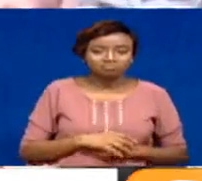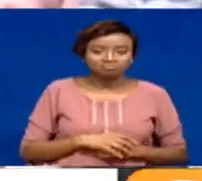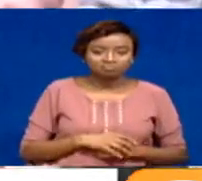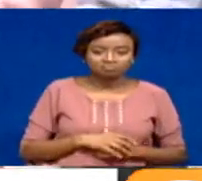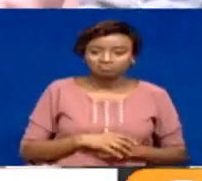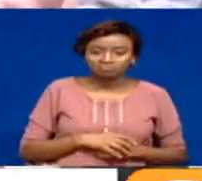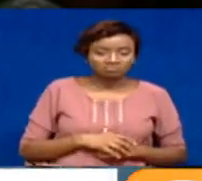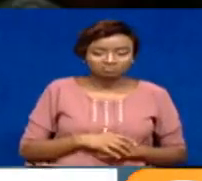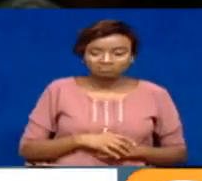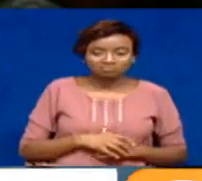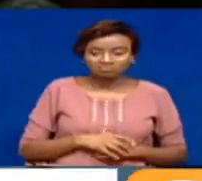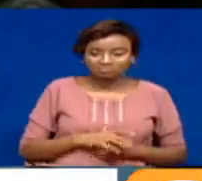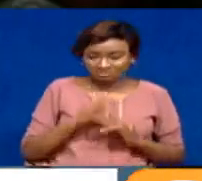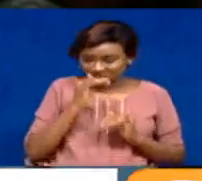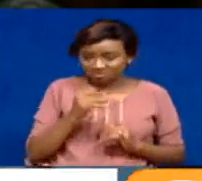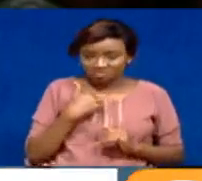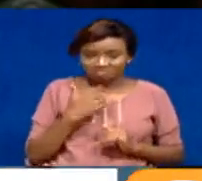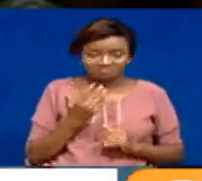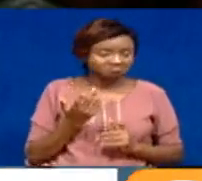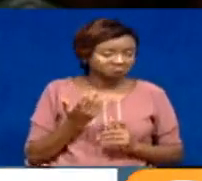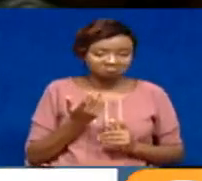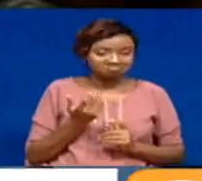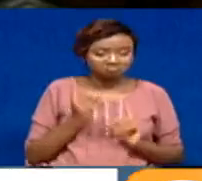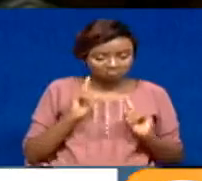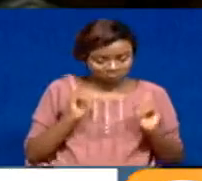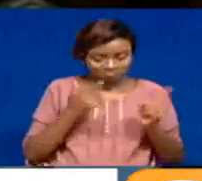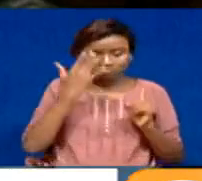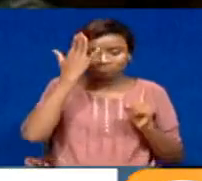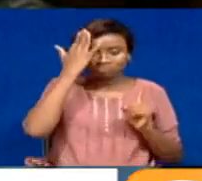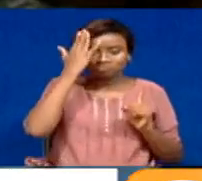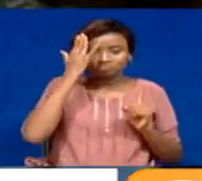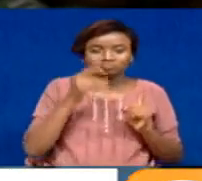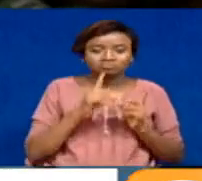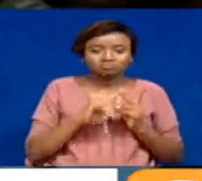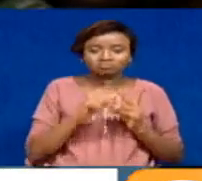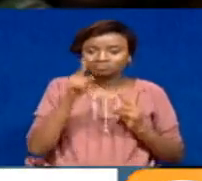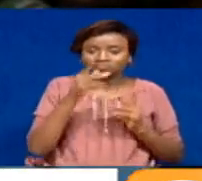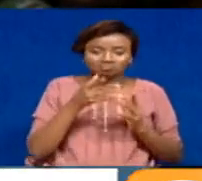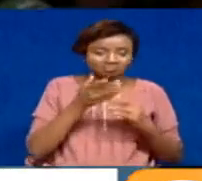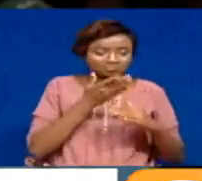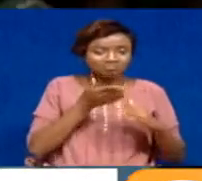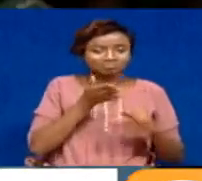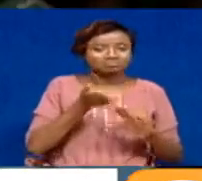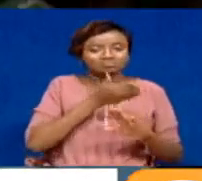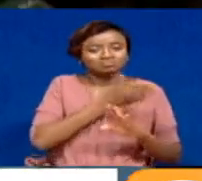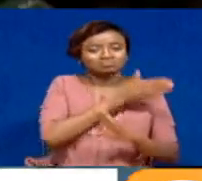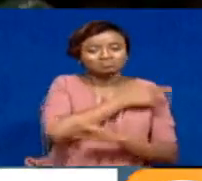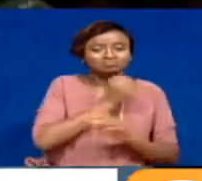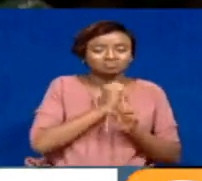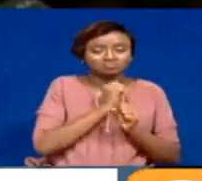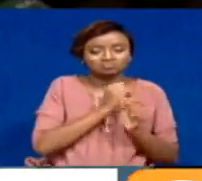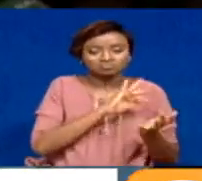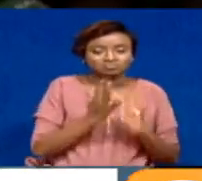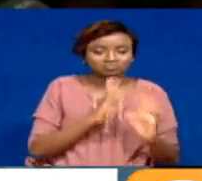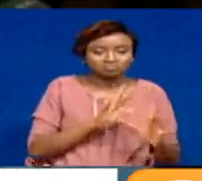ya chini, hakuna mtu mgeni kwa area yake. Wote tunawajua, tunajua track record. Kwa maono